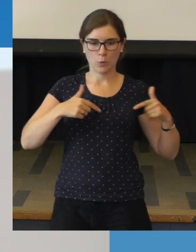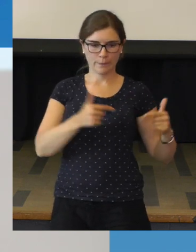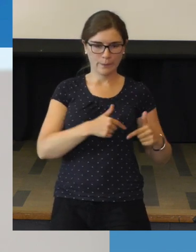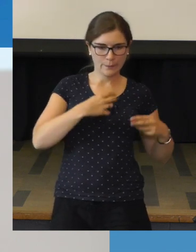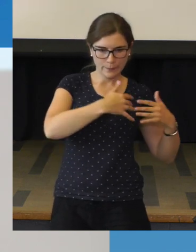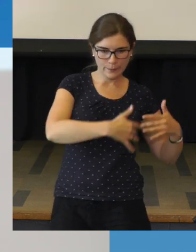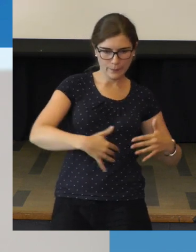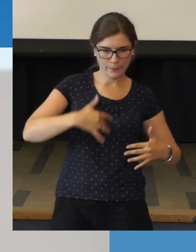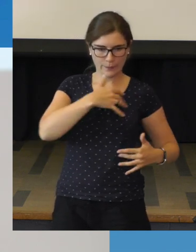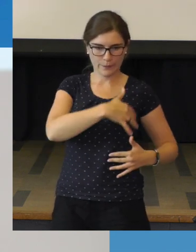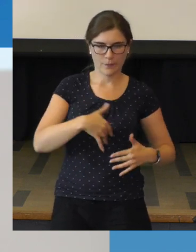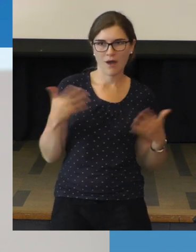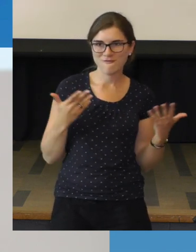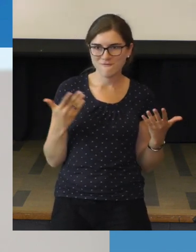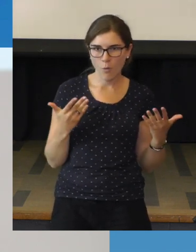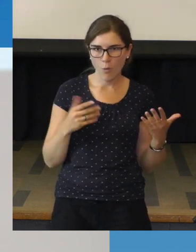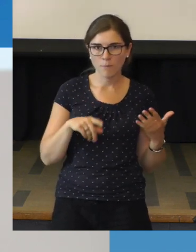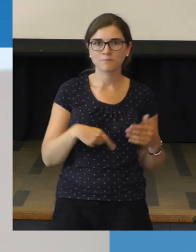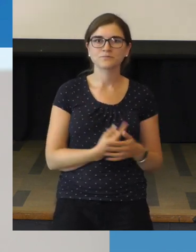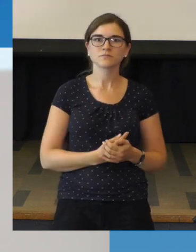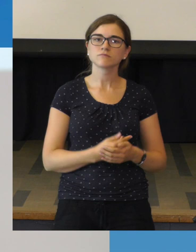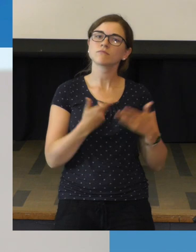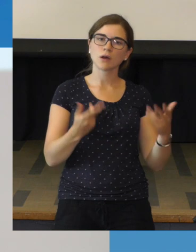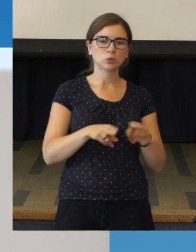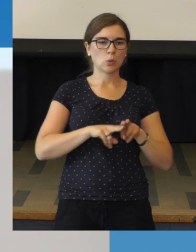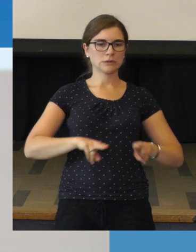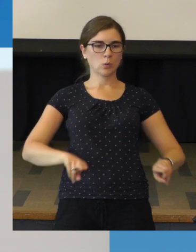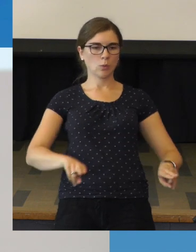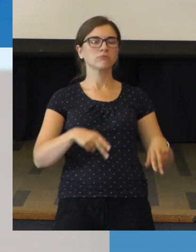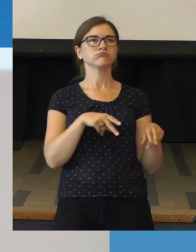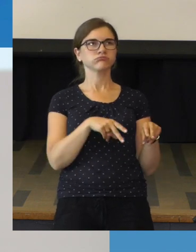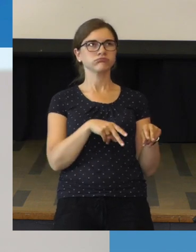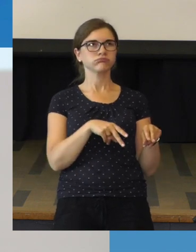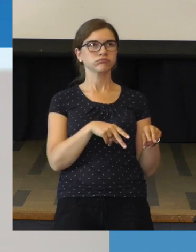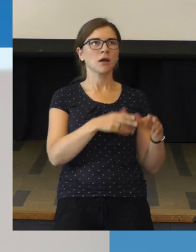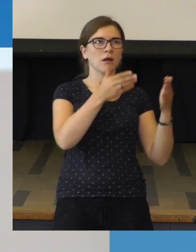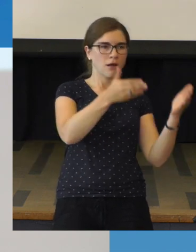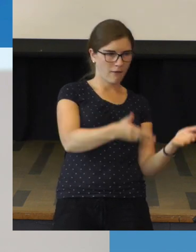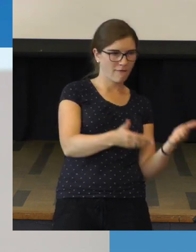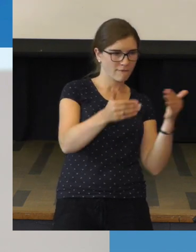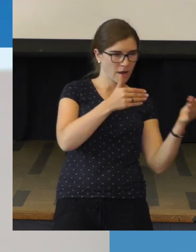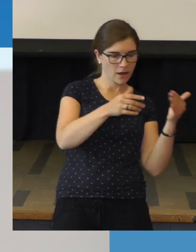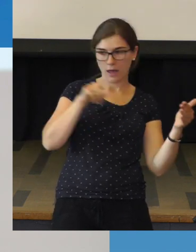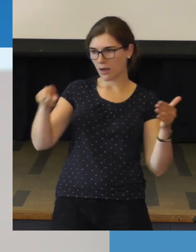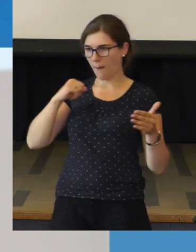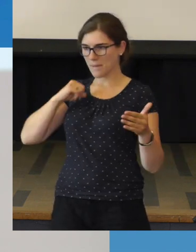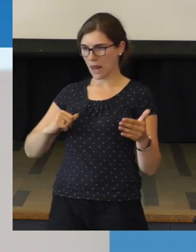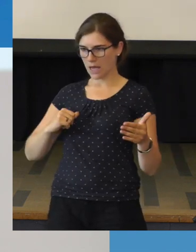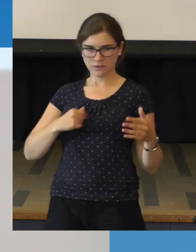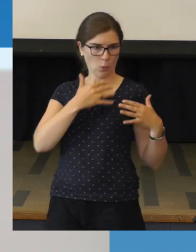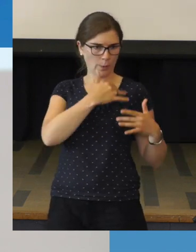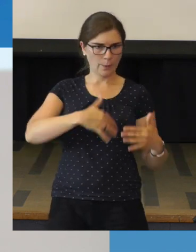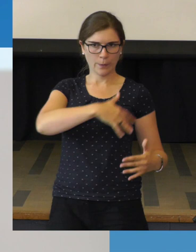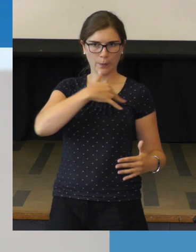Herzen. Und das wird in Ruhe und bei Belastung gemacht. Und bei Belastung, wenn dann irgendwo Herz-Kranz-Gefäß-Einengungen sind,